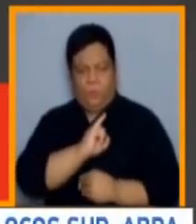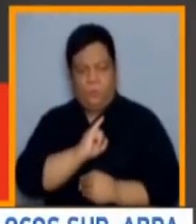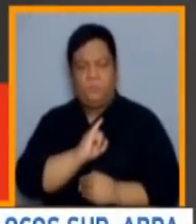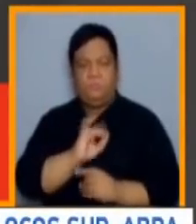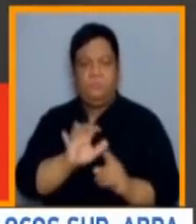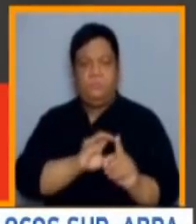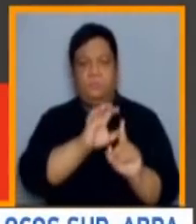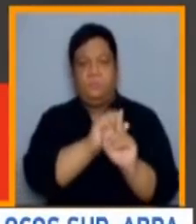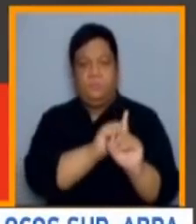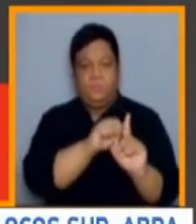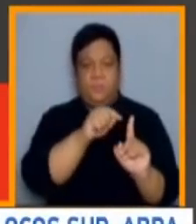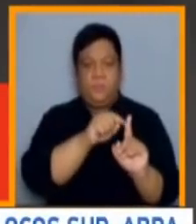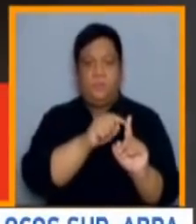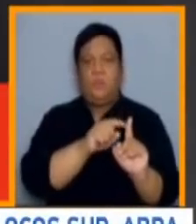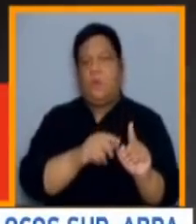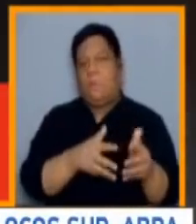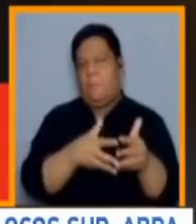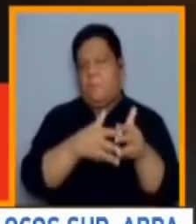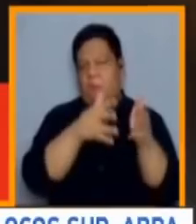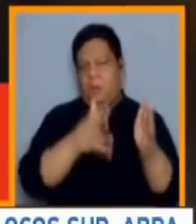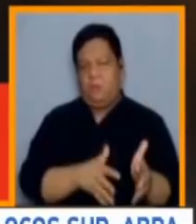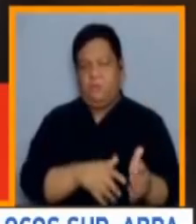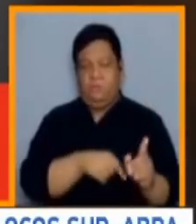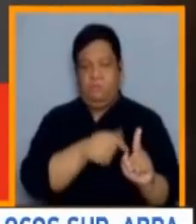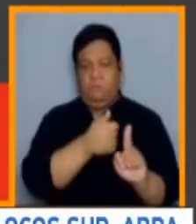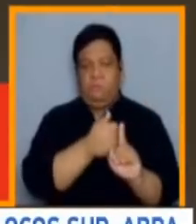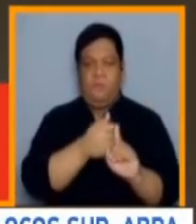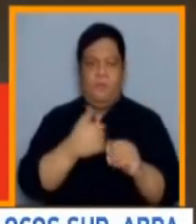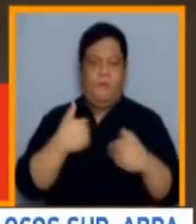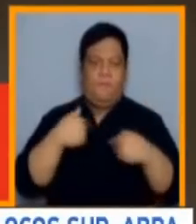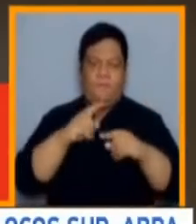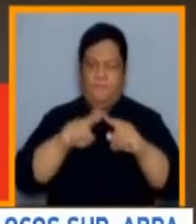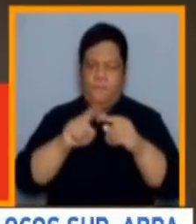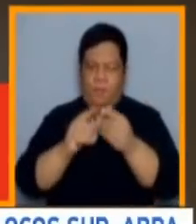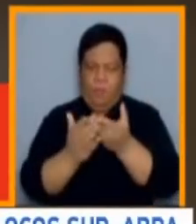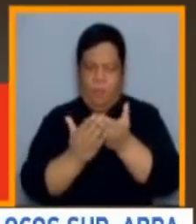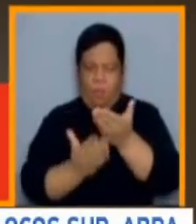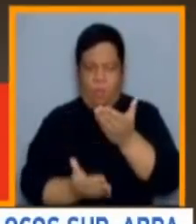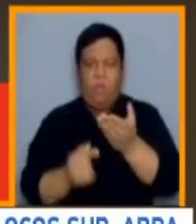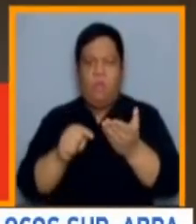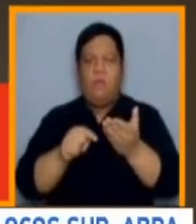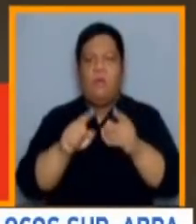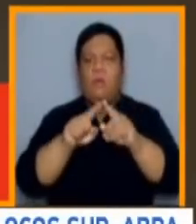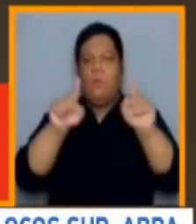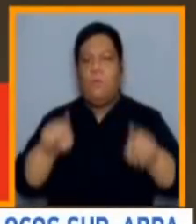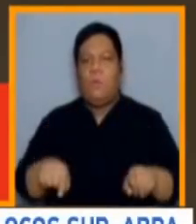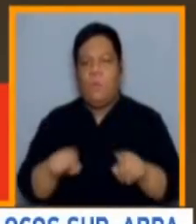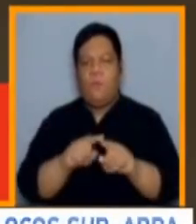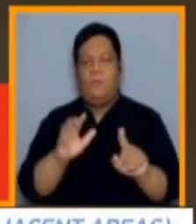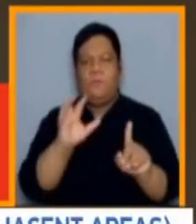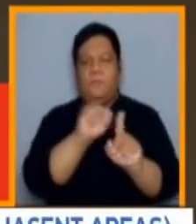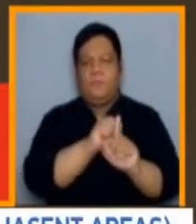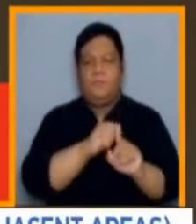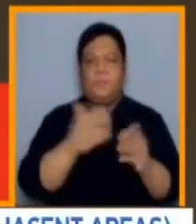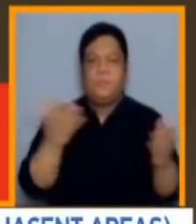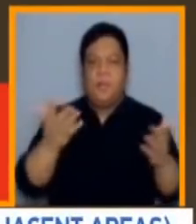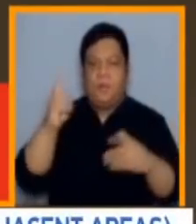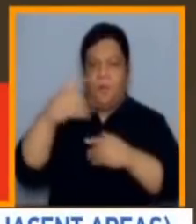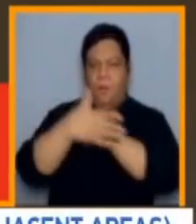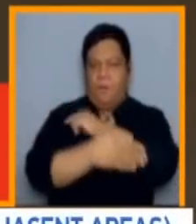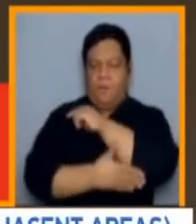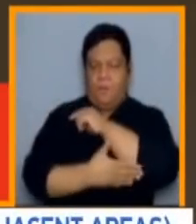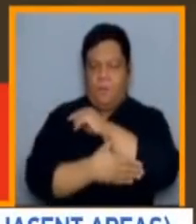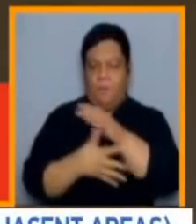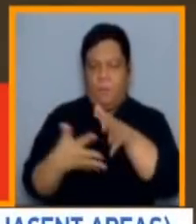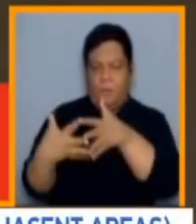na may patong-patong na kasong distribution and possession of child pornography sa bansang Amerika. Kinilala ang suspect na si